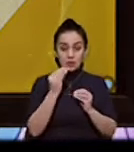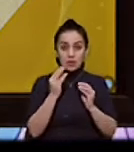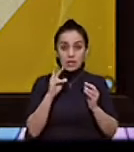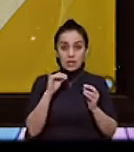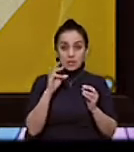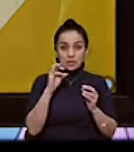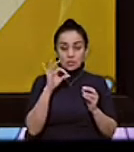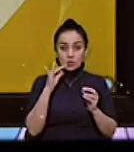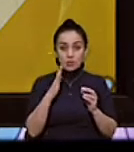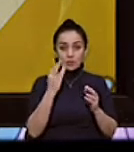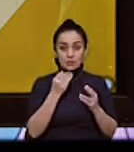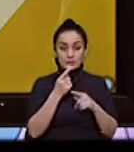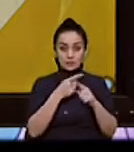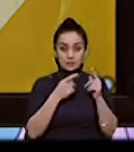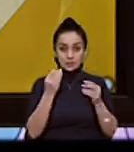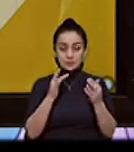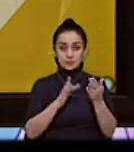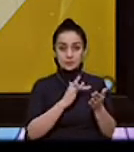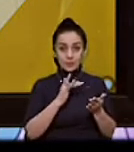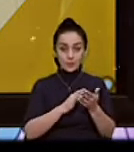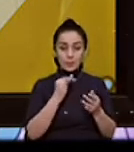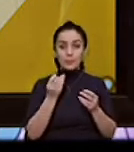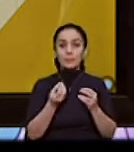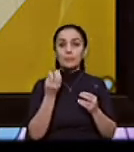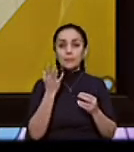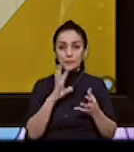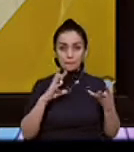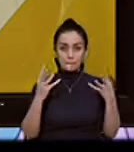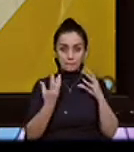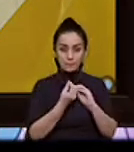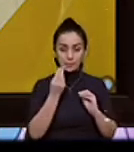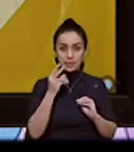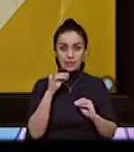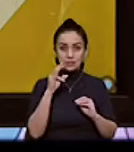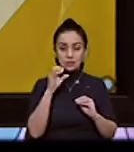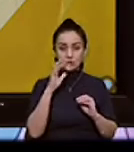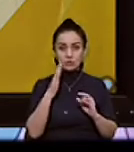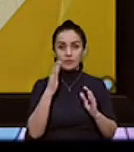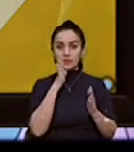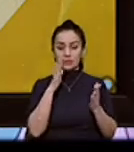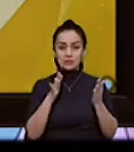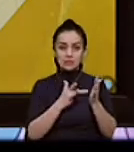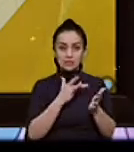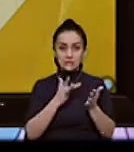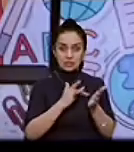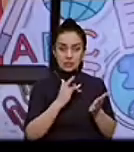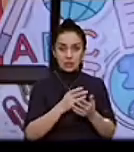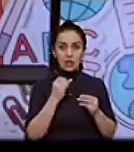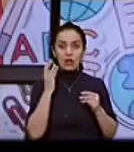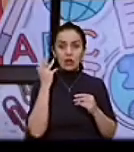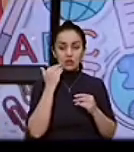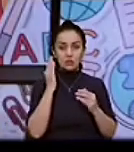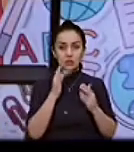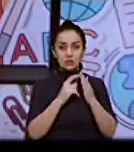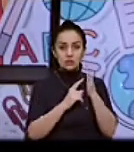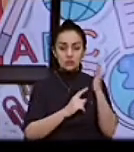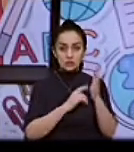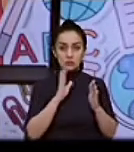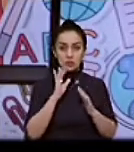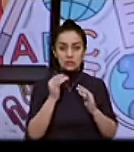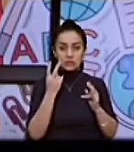12 листов составляют половину тетради. Сколько всего листов в тетради? Когда мы